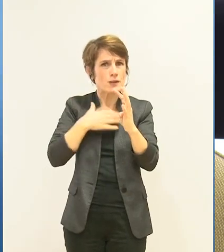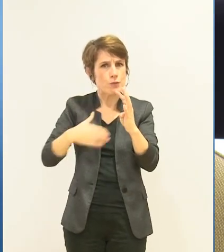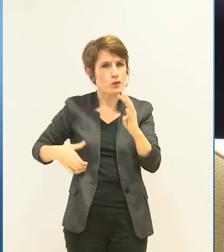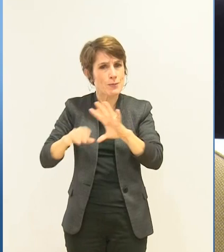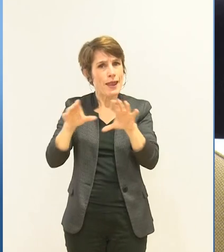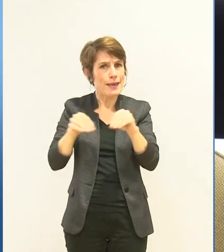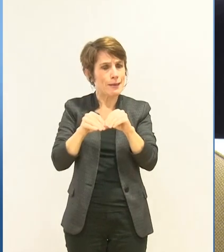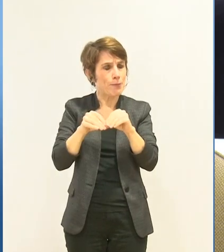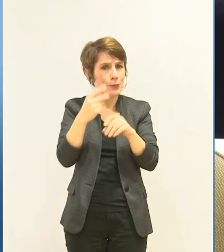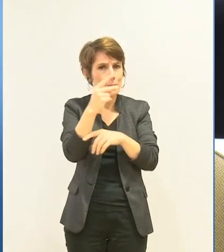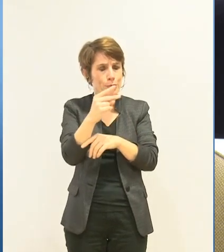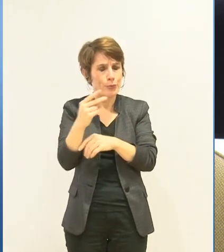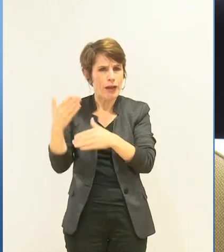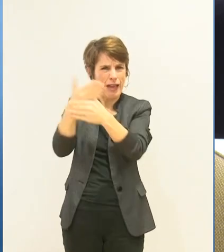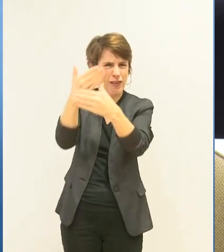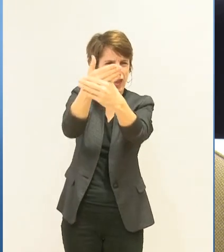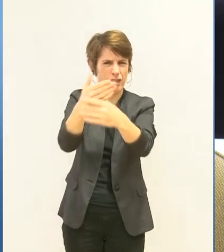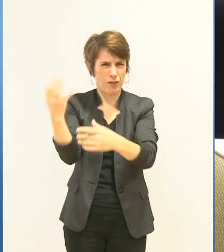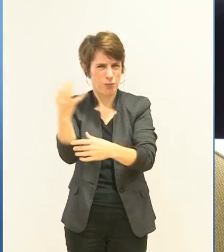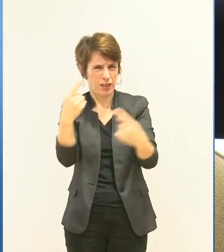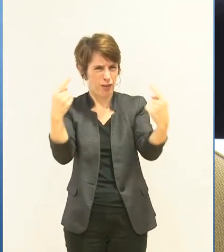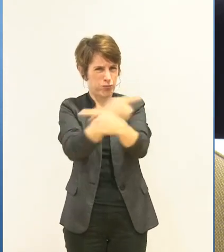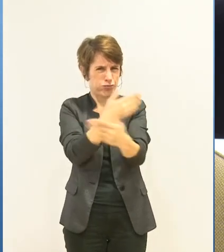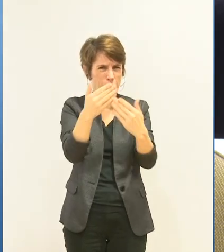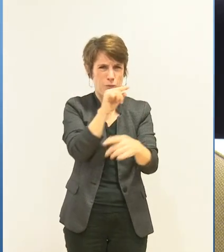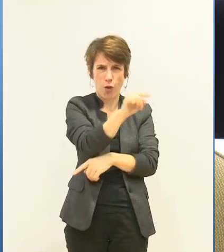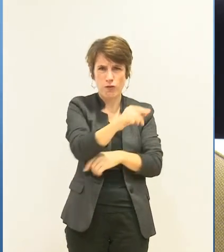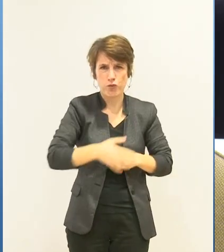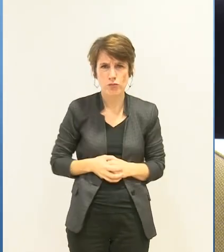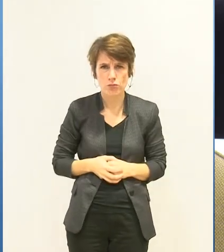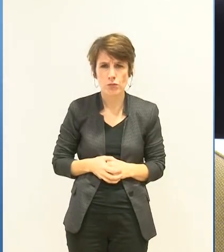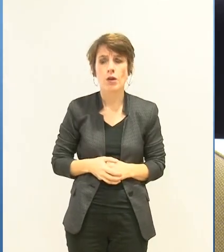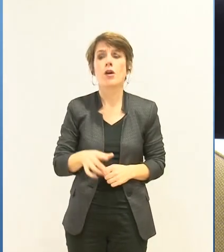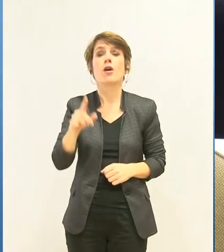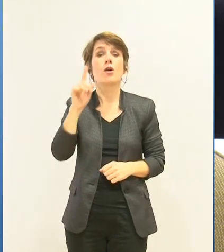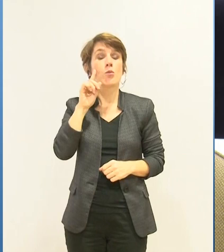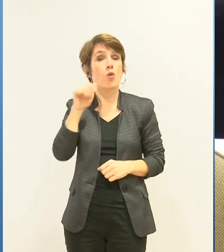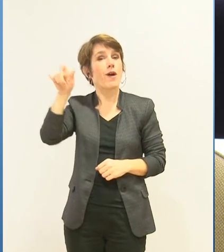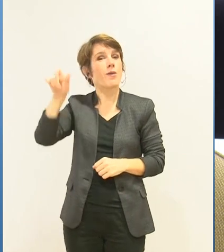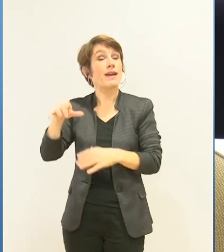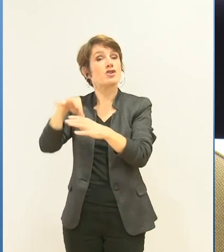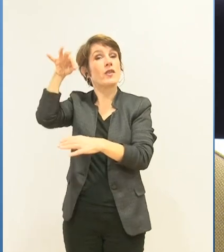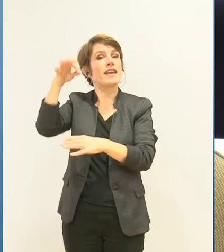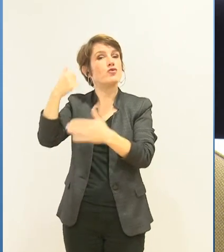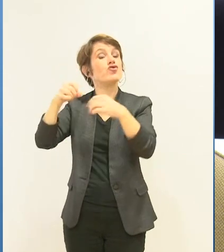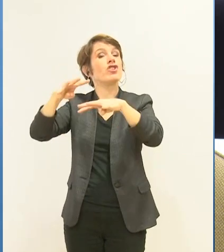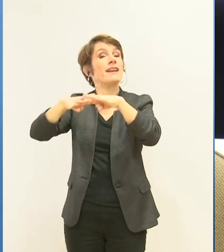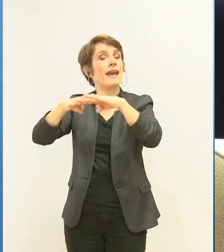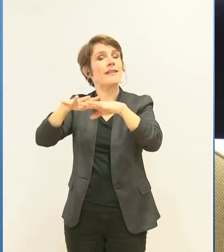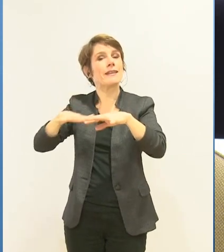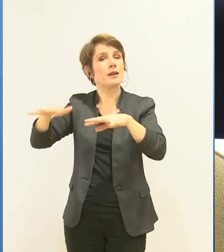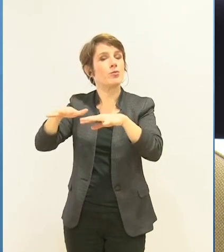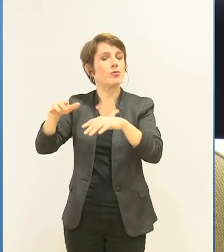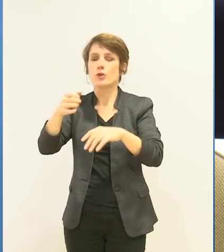qui nous ont semblé un peu contradictoire avec la vôtre les secteurs interviewé dans le